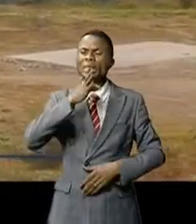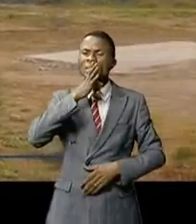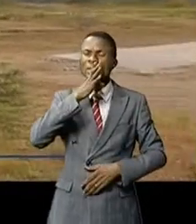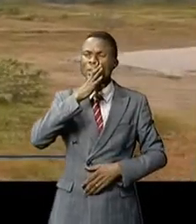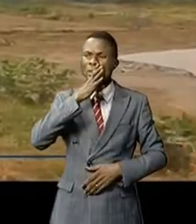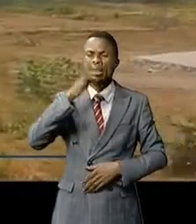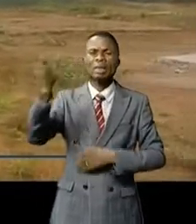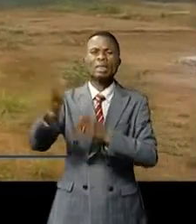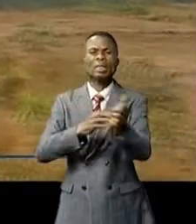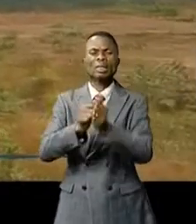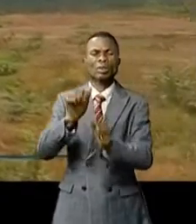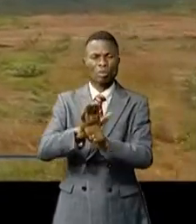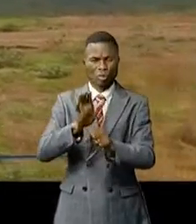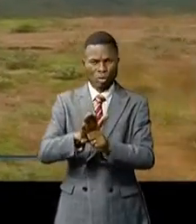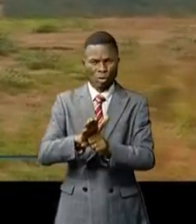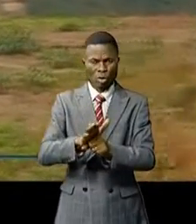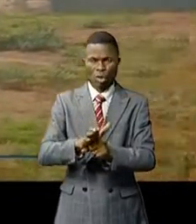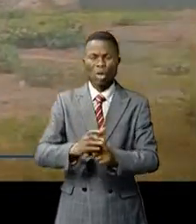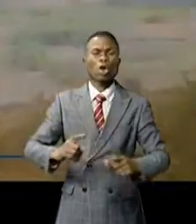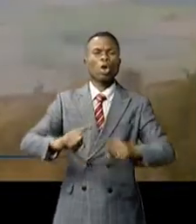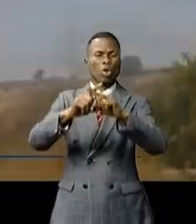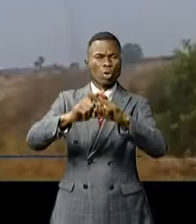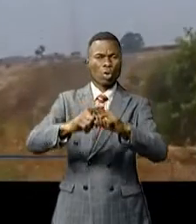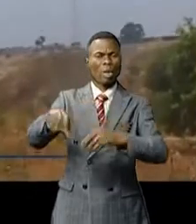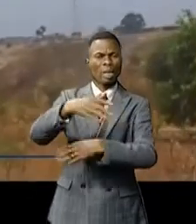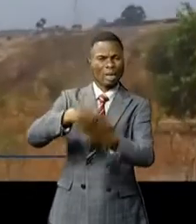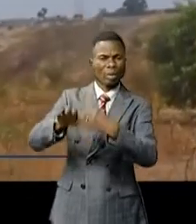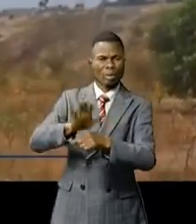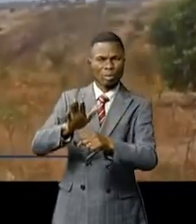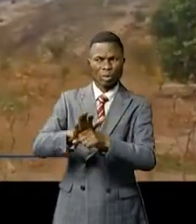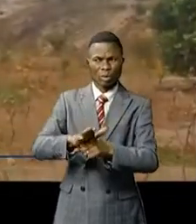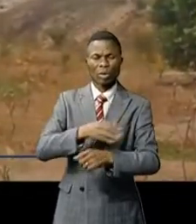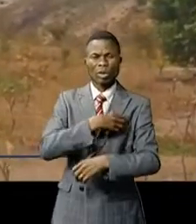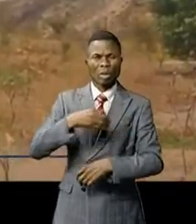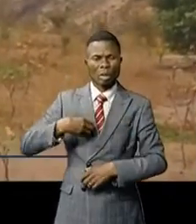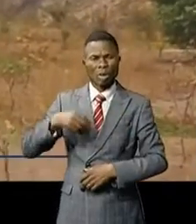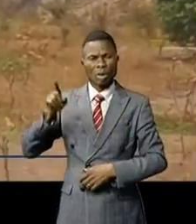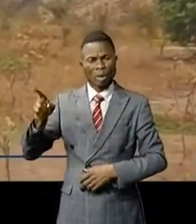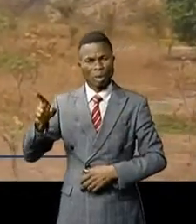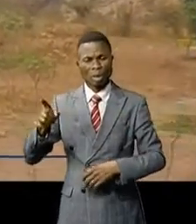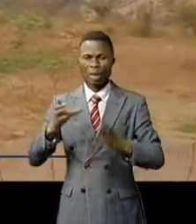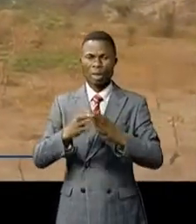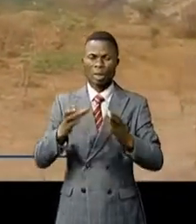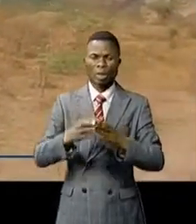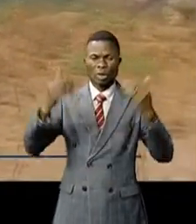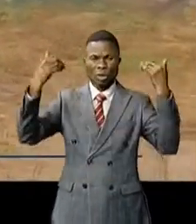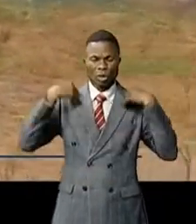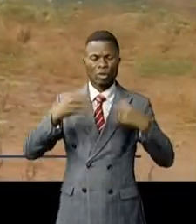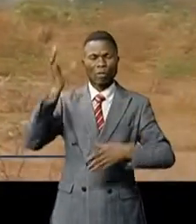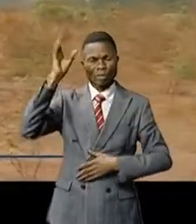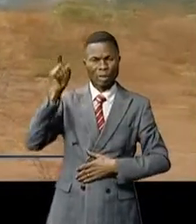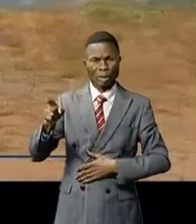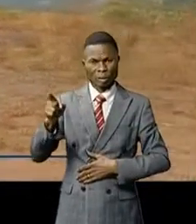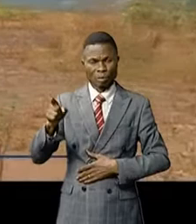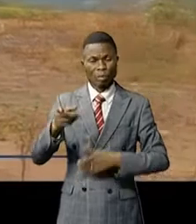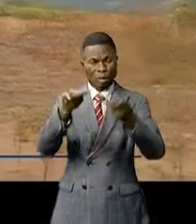centre d'un conflit foncier qui opposait l'acquéreur initial Geneviève Matou Kisakasa et l'autorité coutumière.